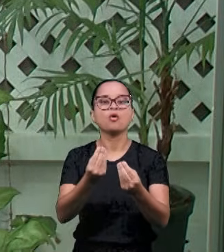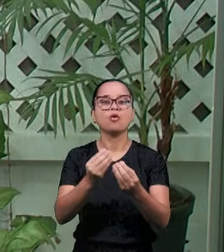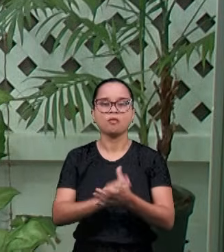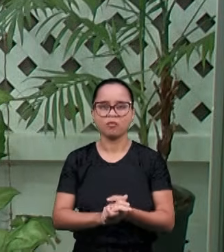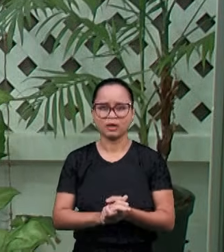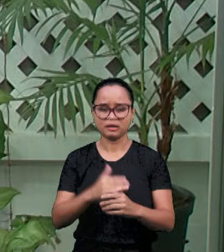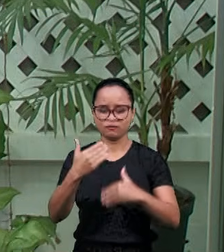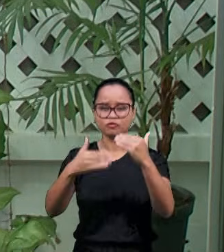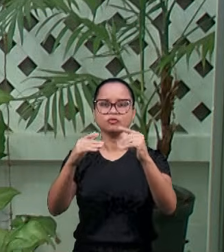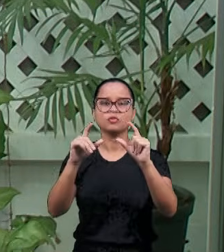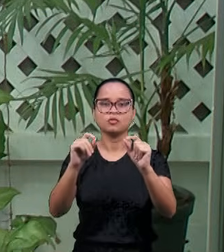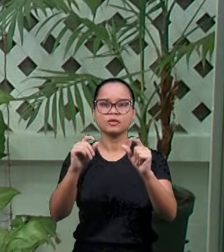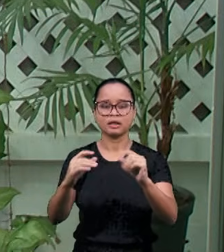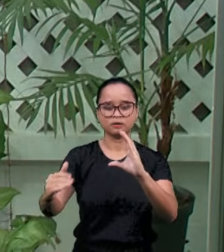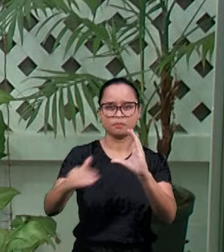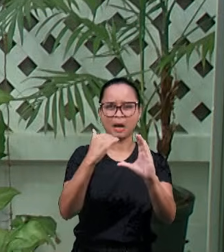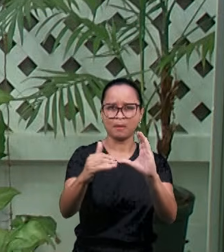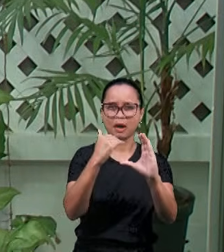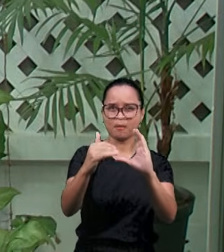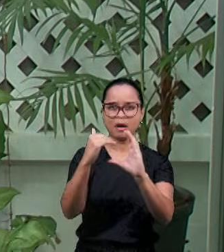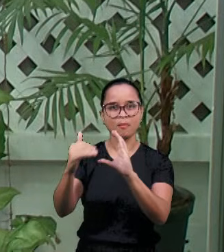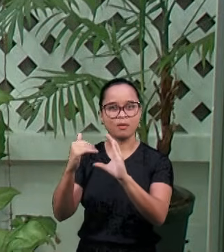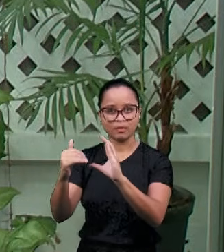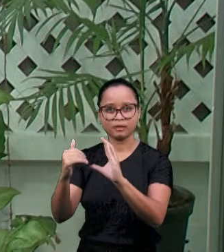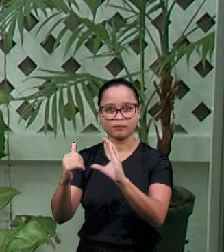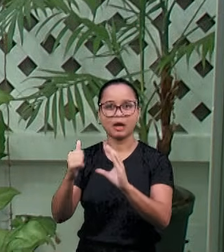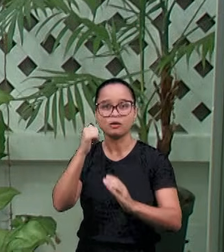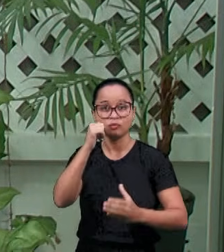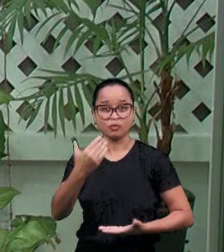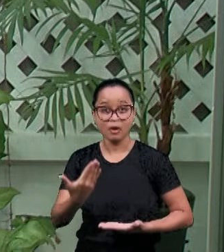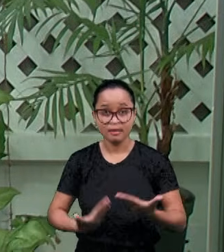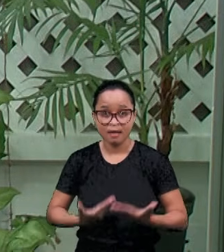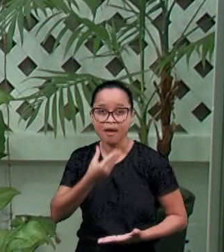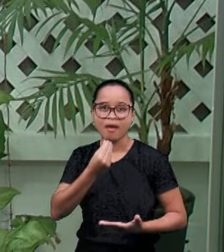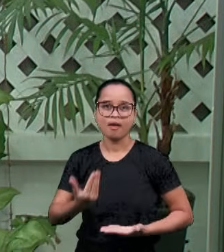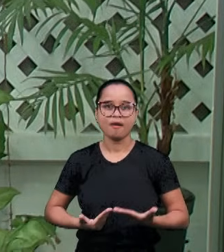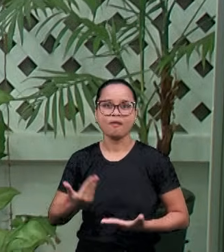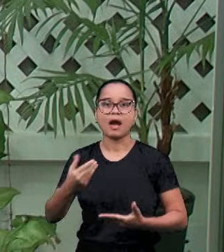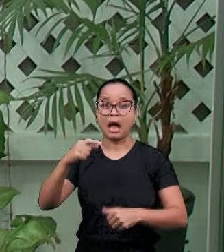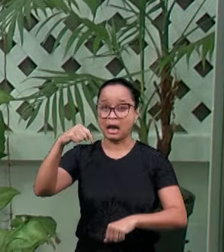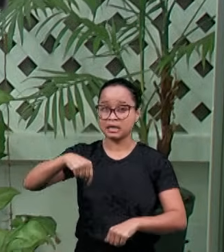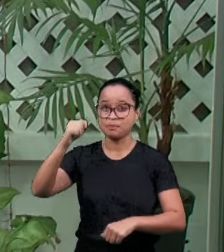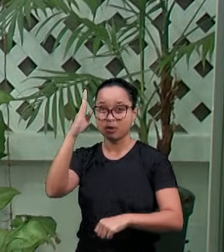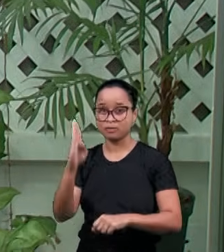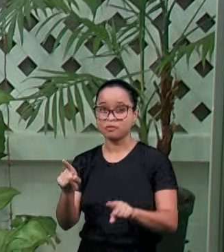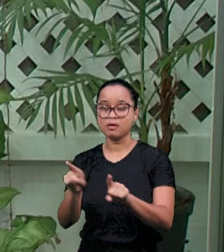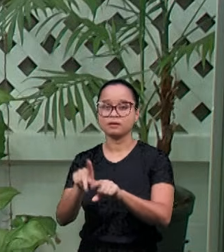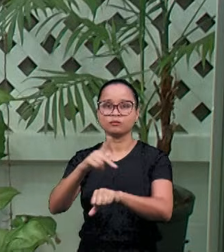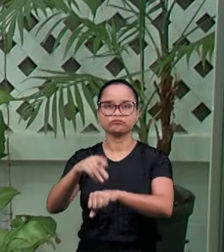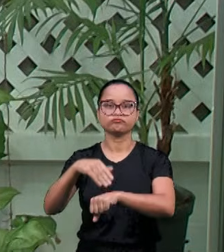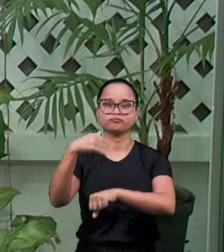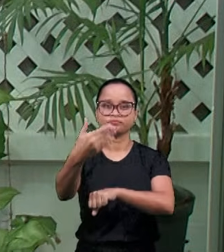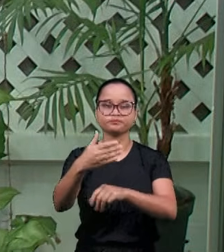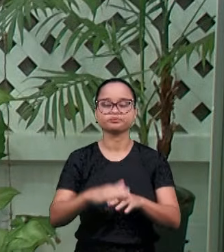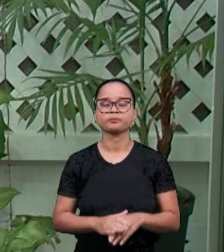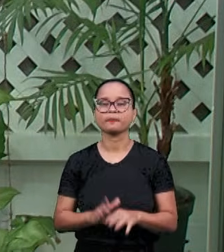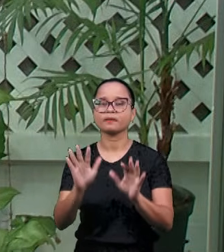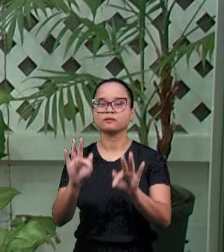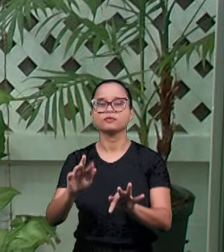des participations de nos frères. À la fin, j'aimerais faire ici